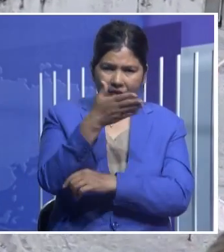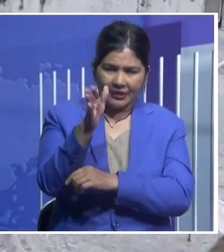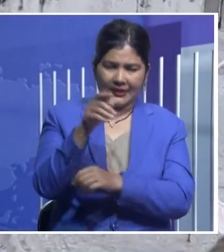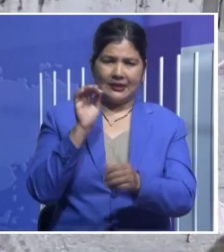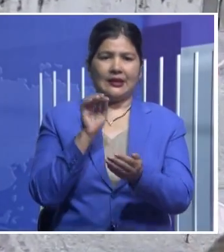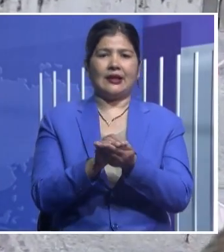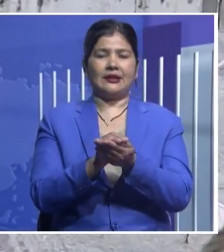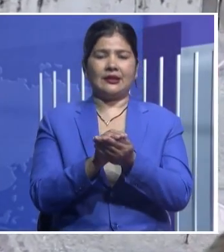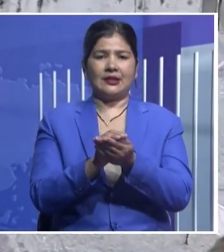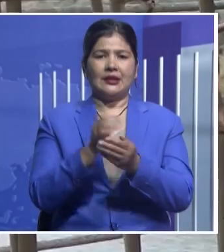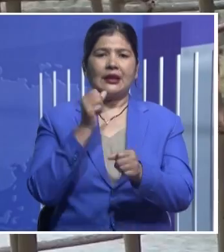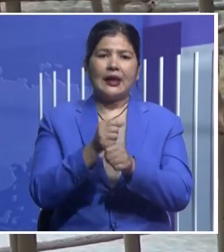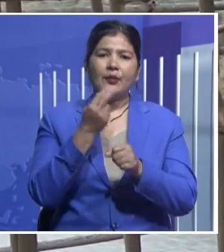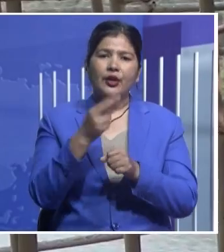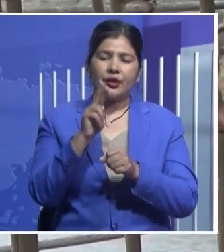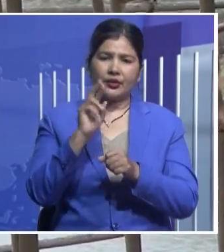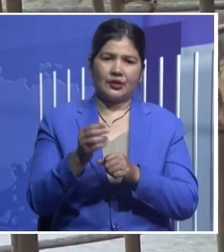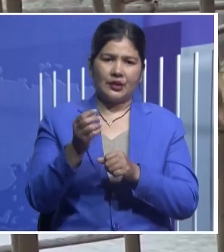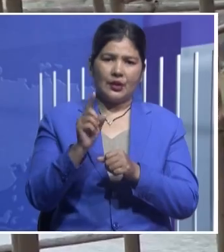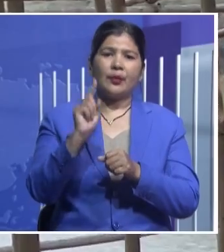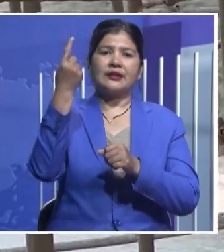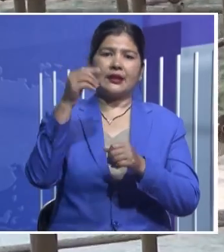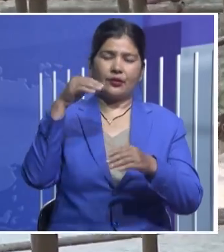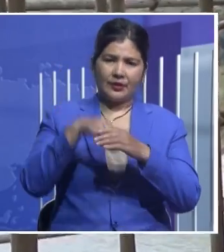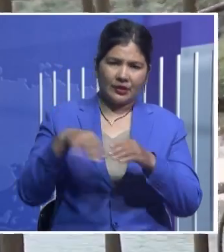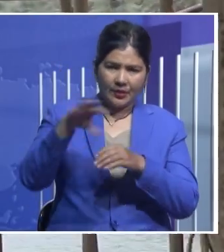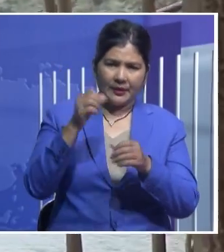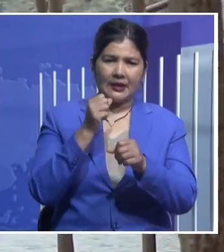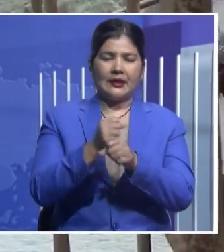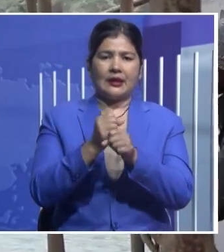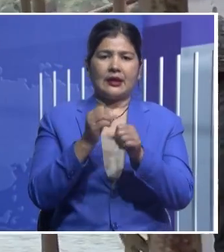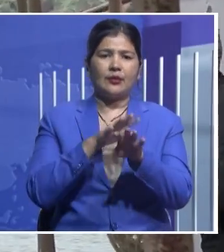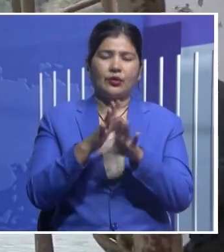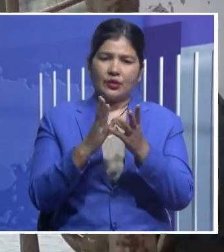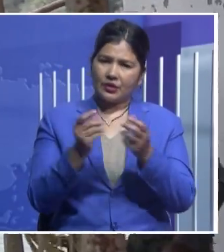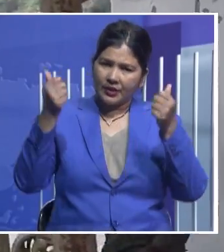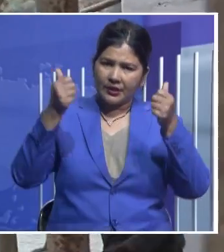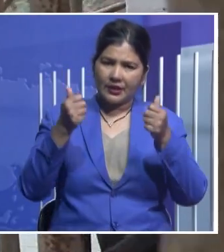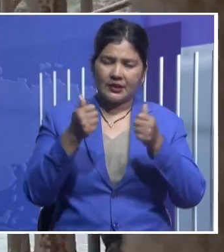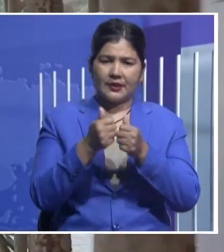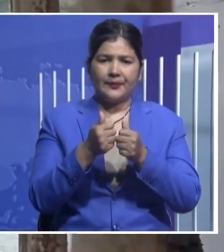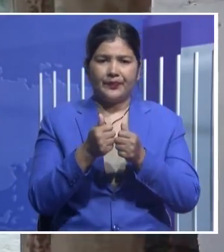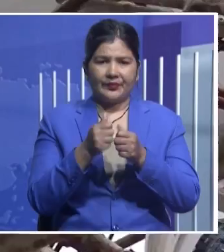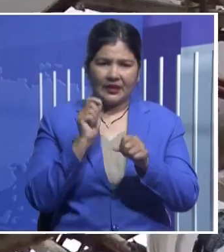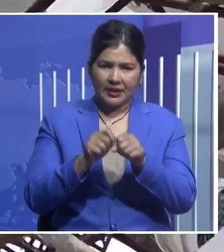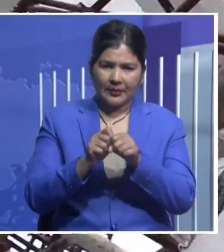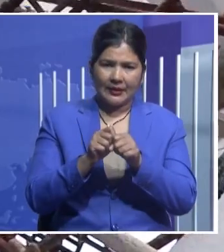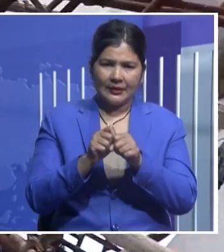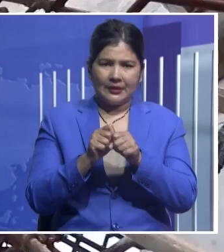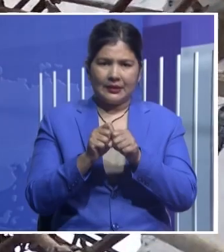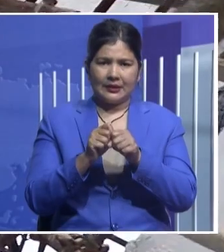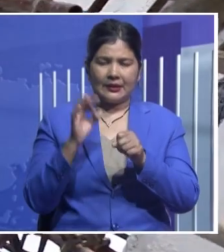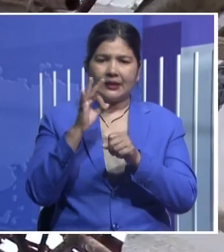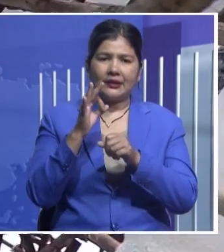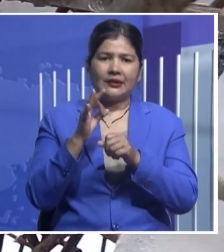संरचना निर्माणको काम भइरहेको र अबको वैशाखभित्रै सम्पूर्ण कामहरू सकिने लभ लिना कन्स्ट्रक्सनका निर्माण व्यवसायी